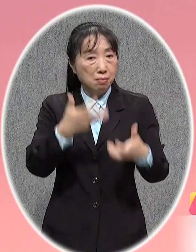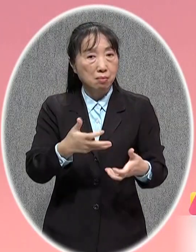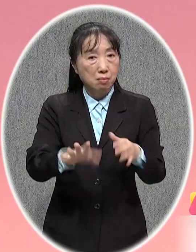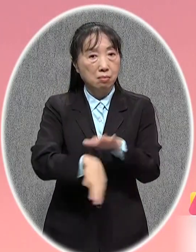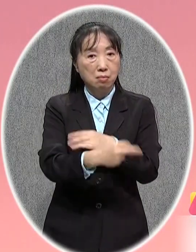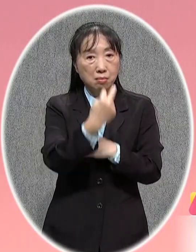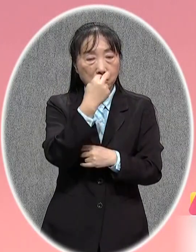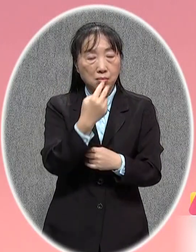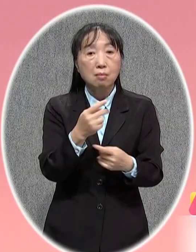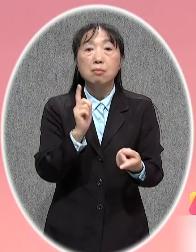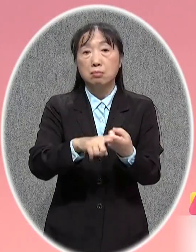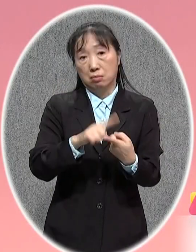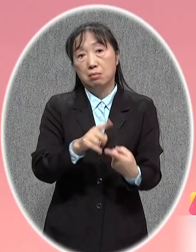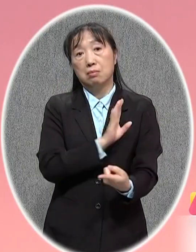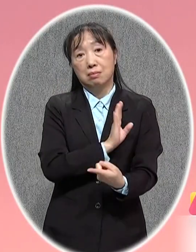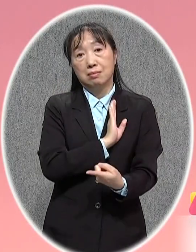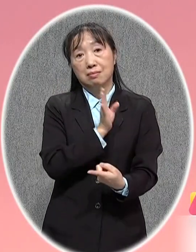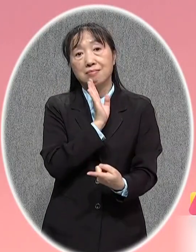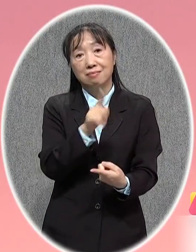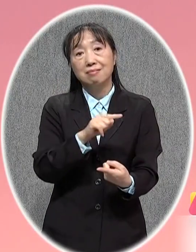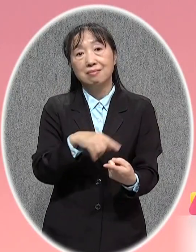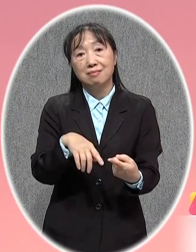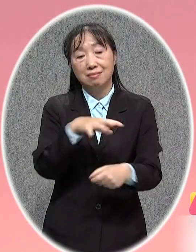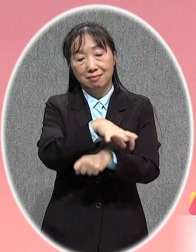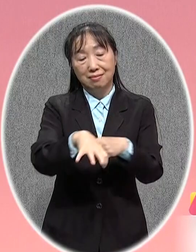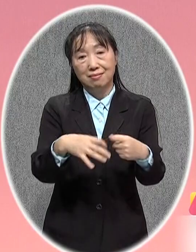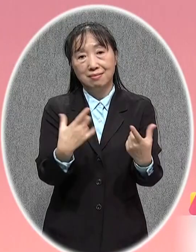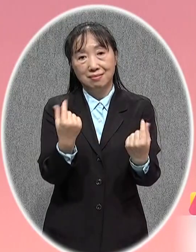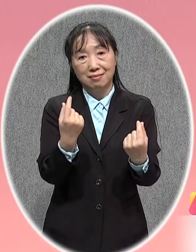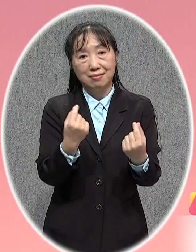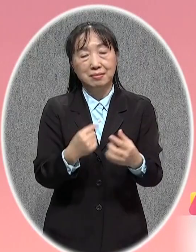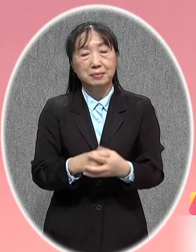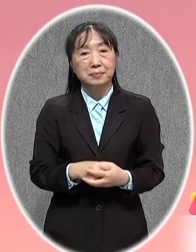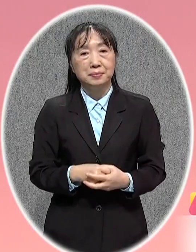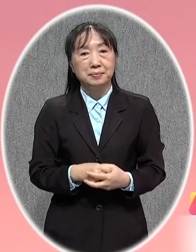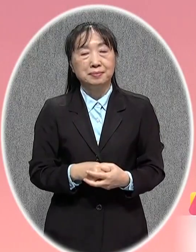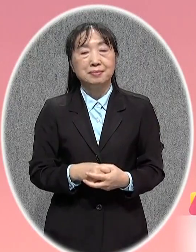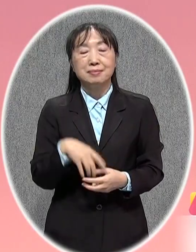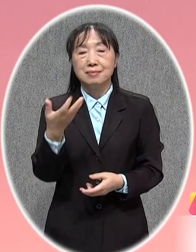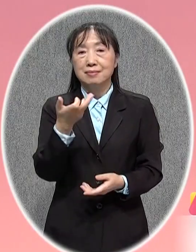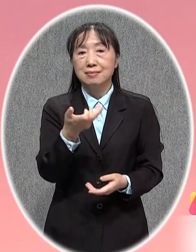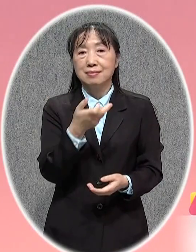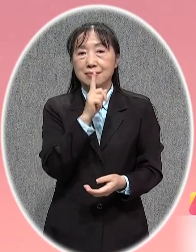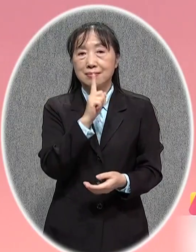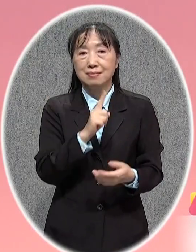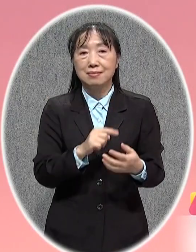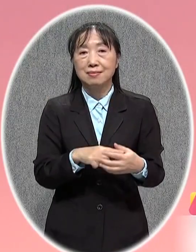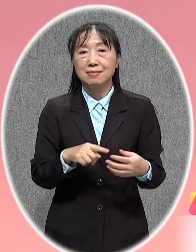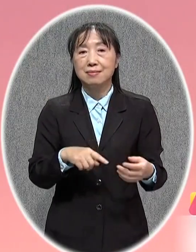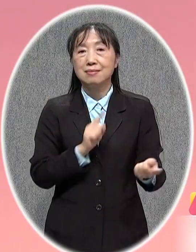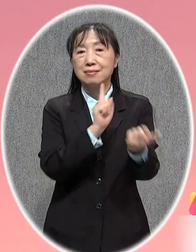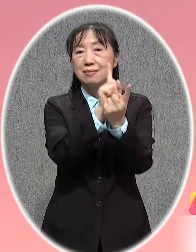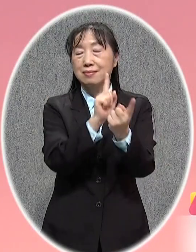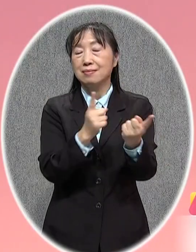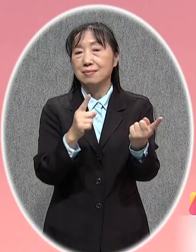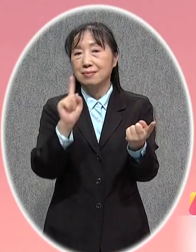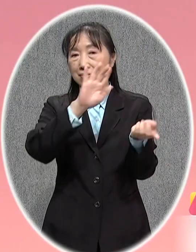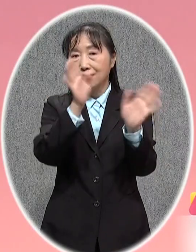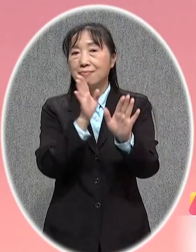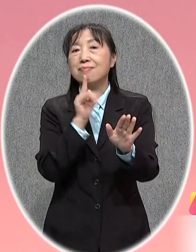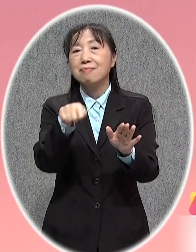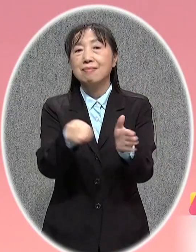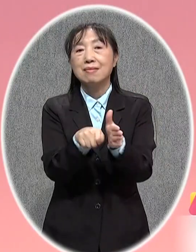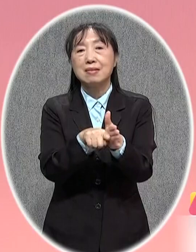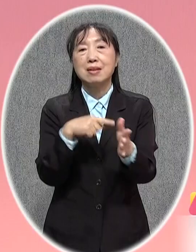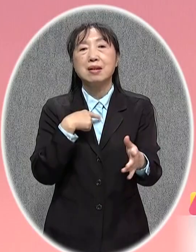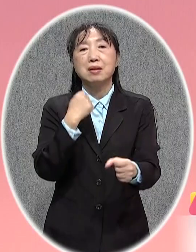是不是环境议题？当然也是。那刚提了很多说我跟林老师认识的经过是在我还在担任